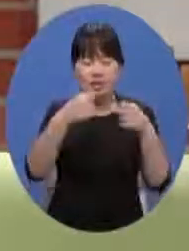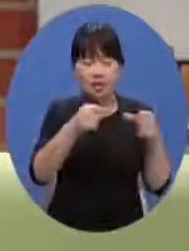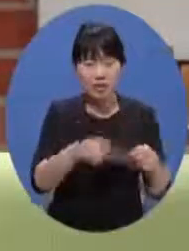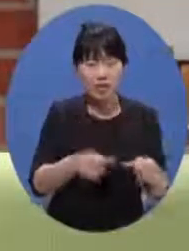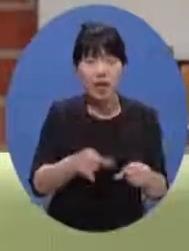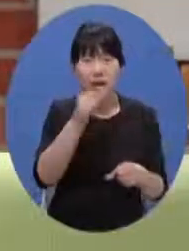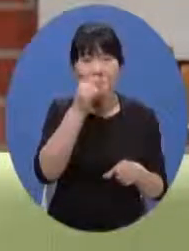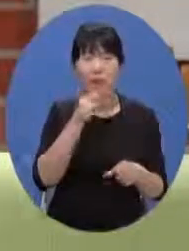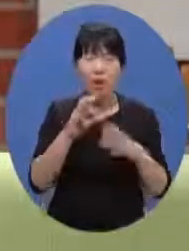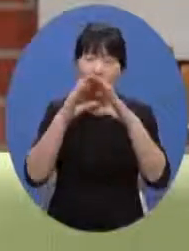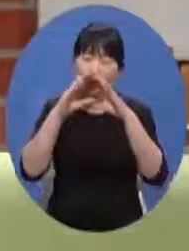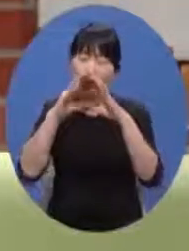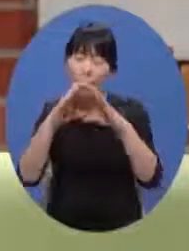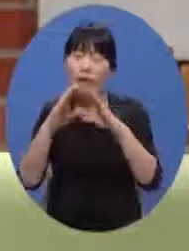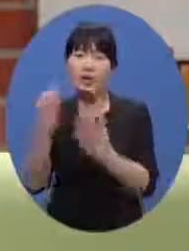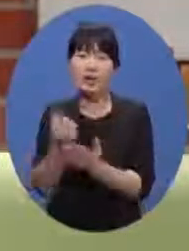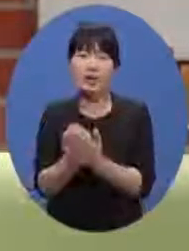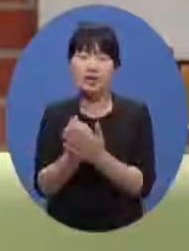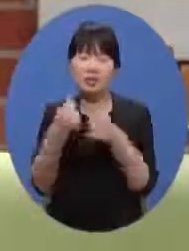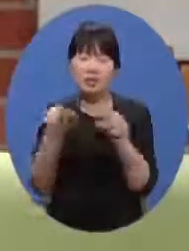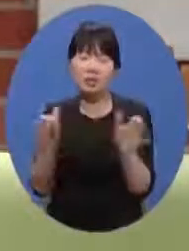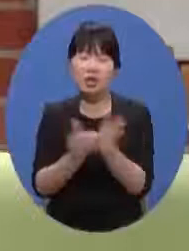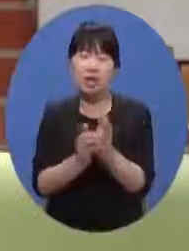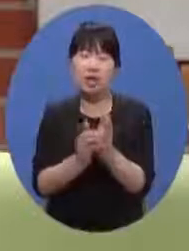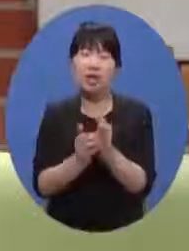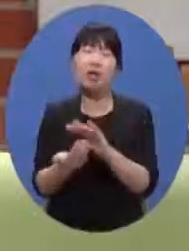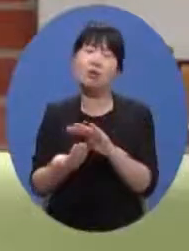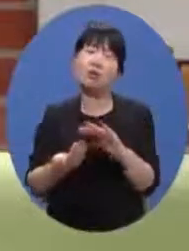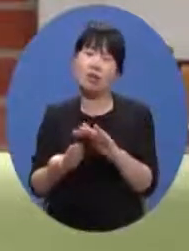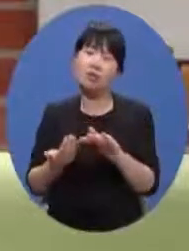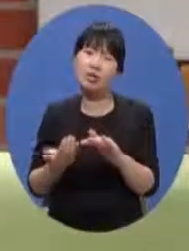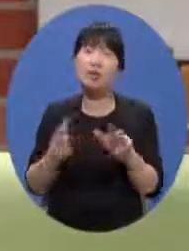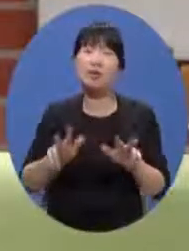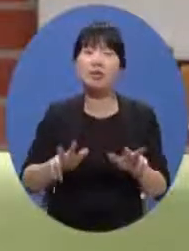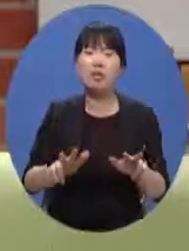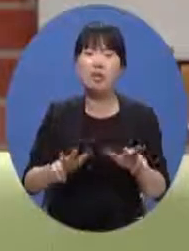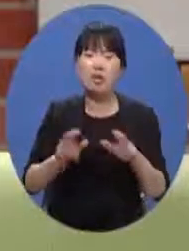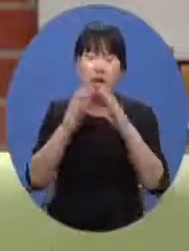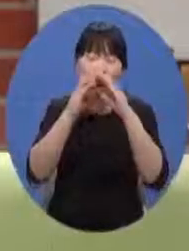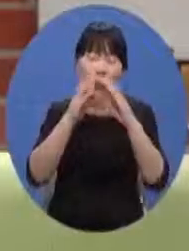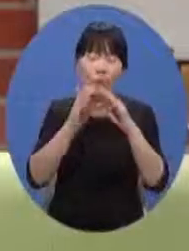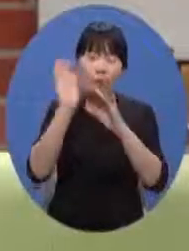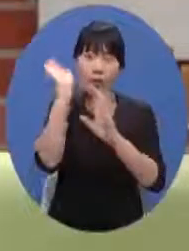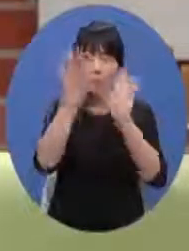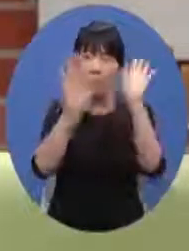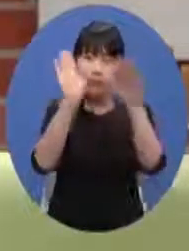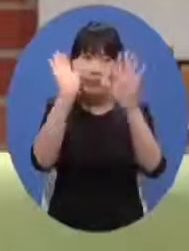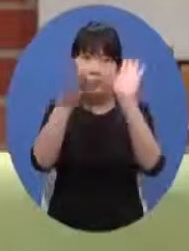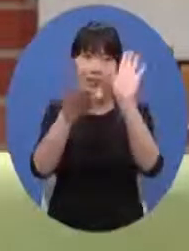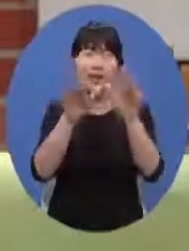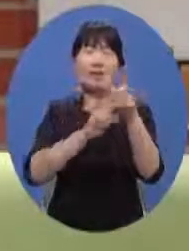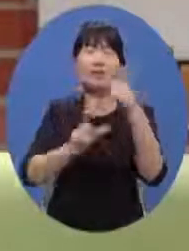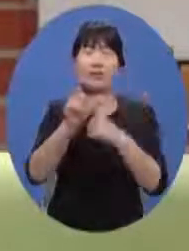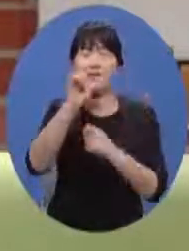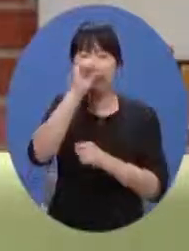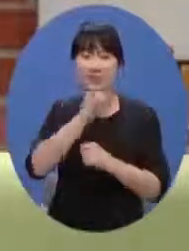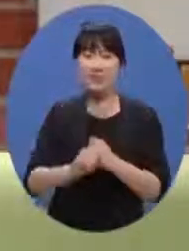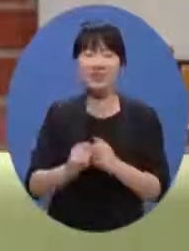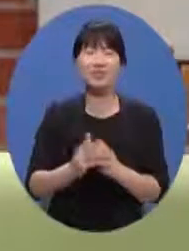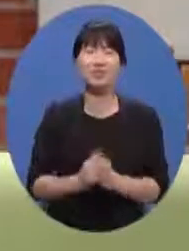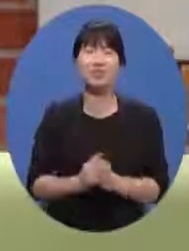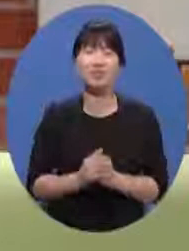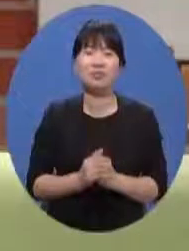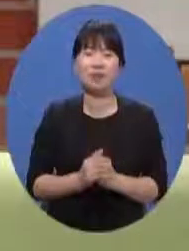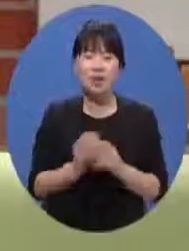있고요. 또 풍선을 가지고 또 이 터뜨리기 전에 사실은 풍선 치기 놀이 하시는 게 좀 더 좋습니다. 예,